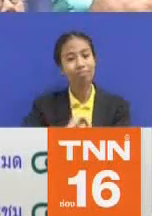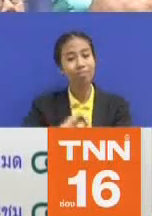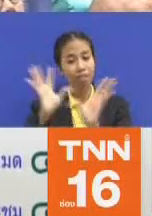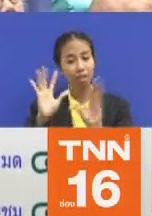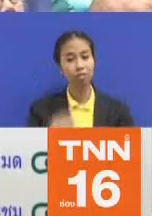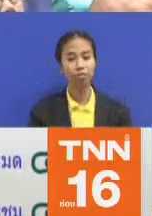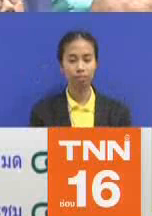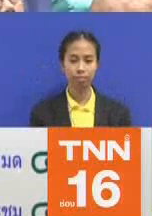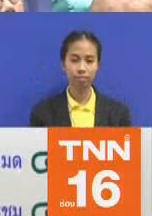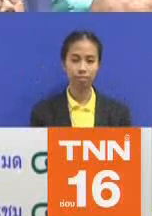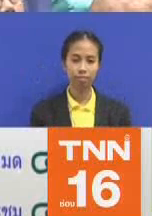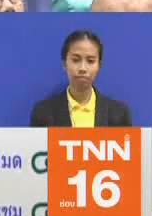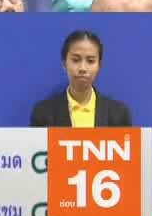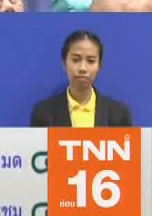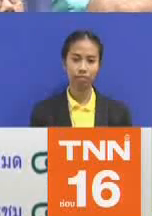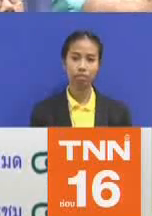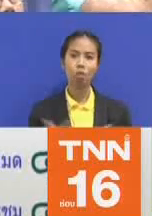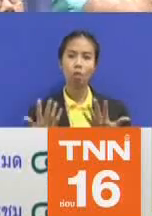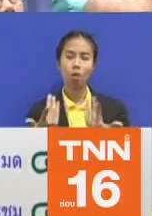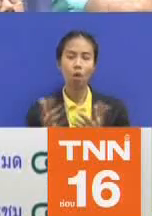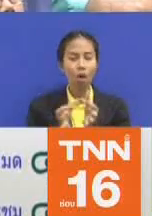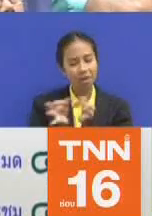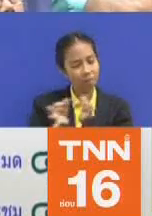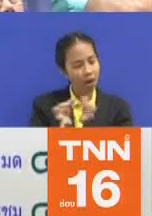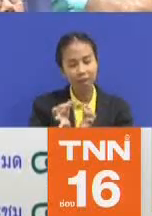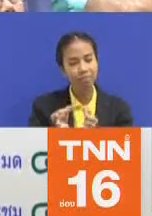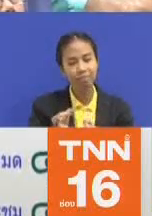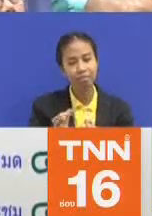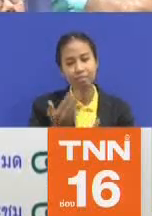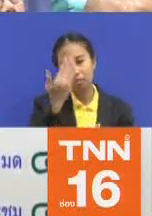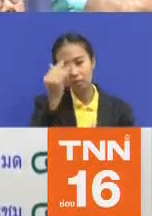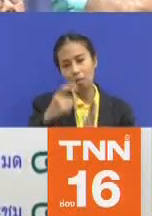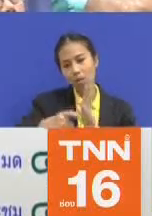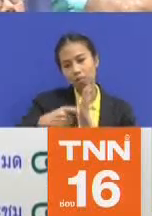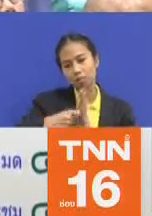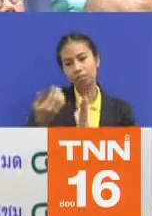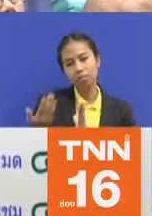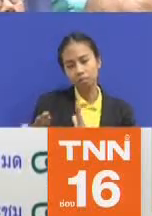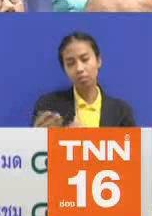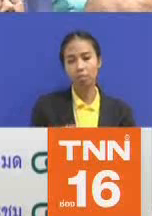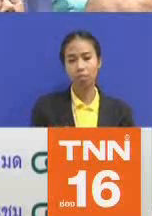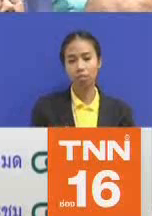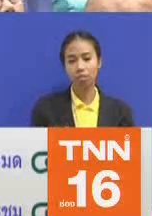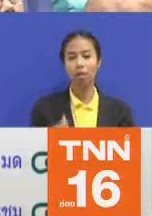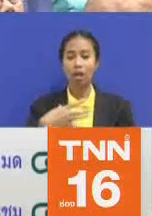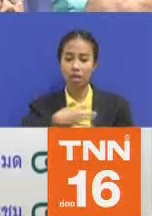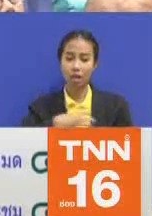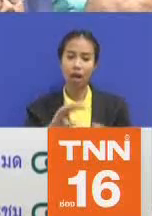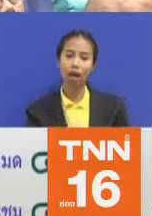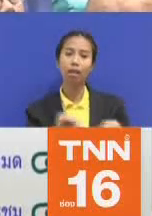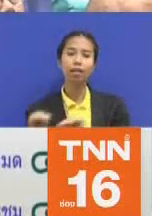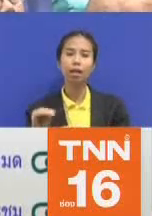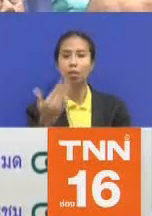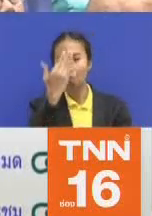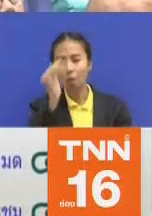โดยที่ไม่ต้องฟังการชี้แจงในสภาแห่งนี้ว่าเหตุผลที่เพื่อนสมาชิกเสนอยติต้องการให้เลื่อนออกไปเป็นเพราะอะ